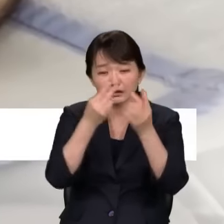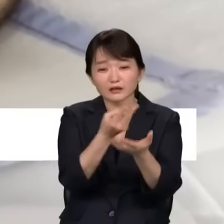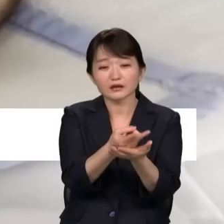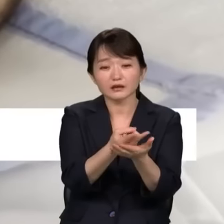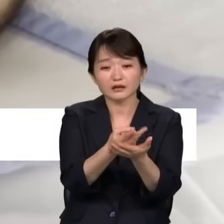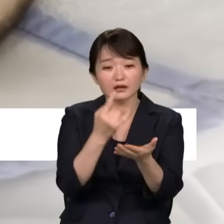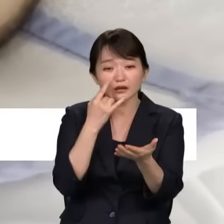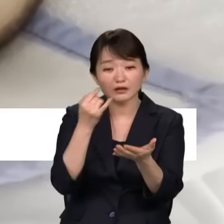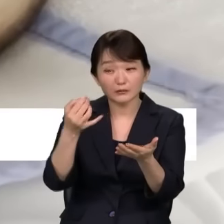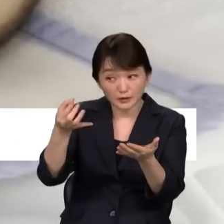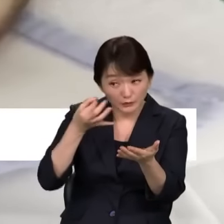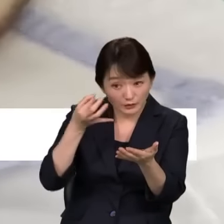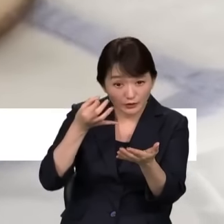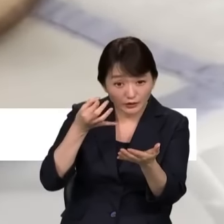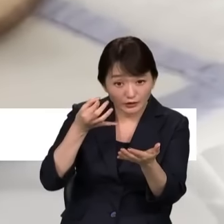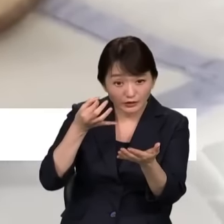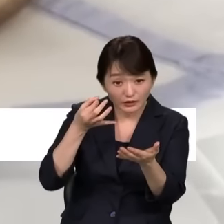엄마 보여요?